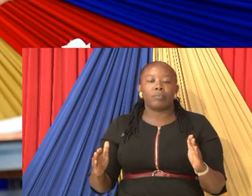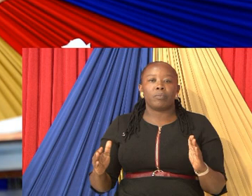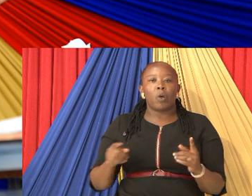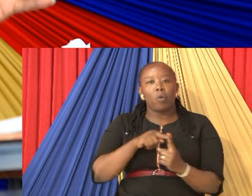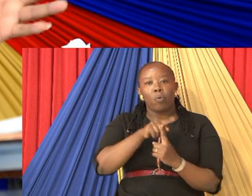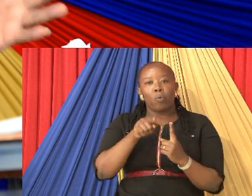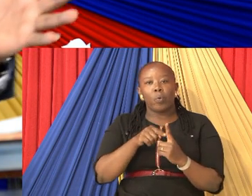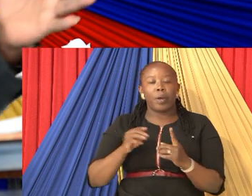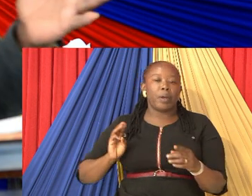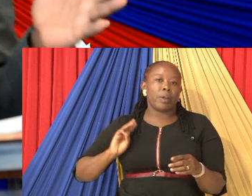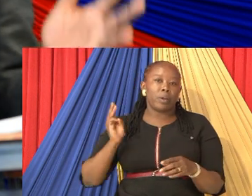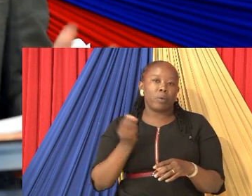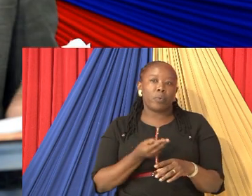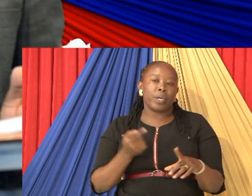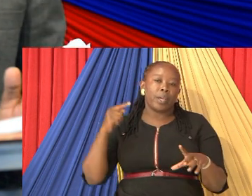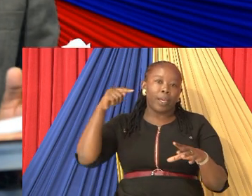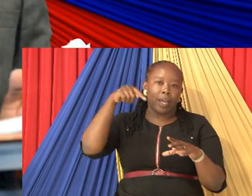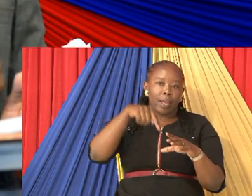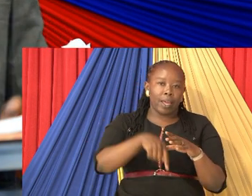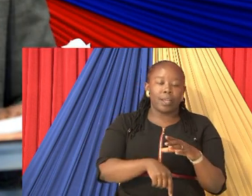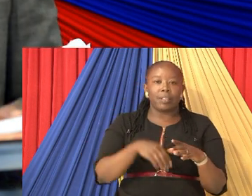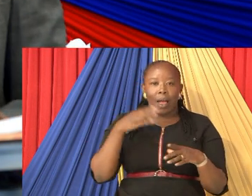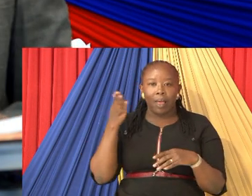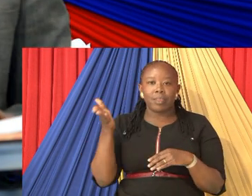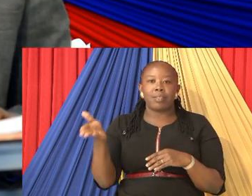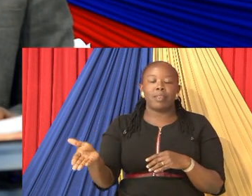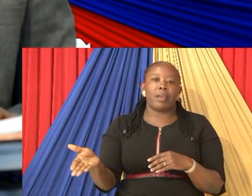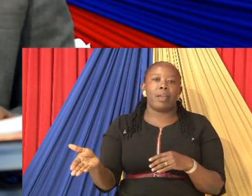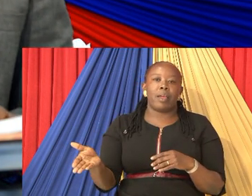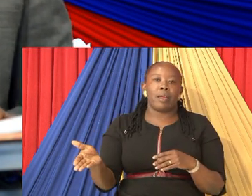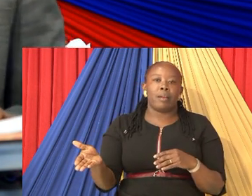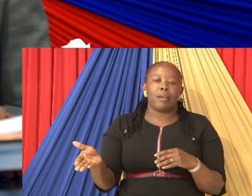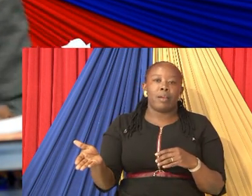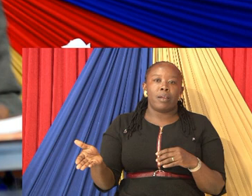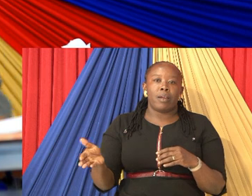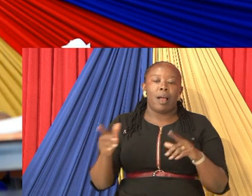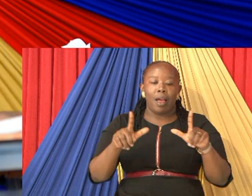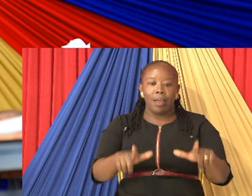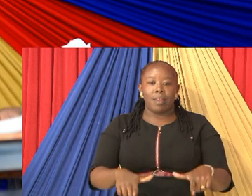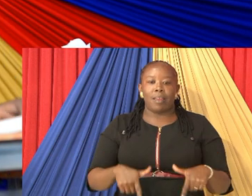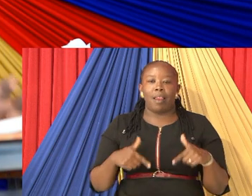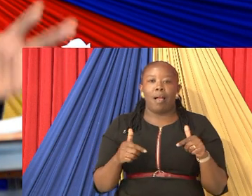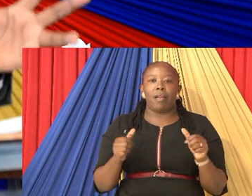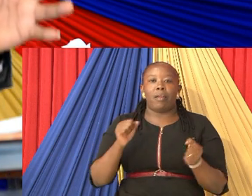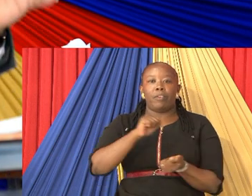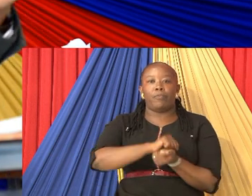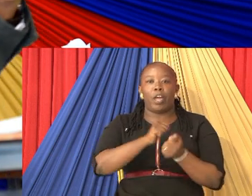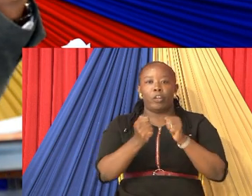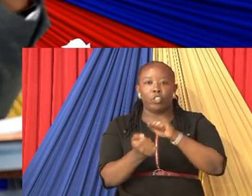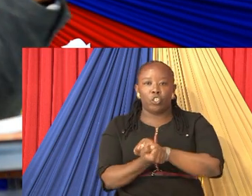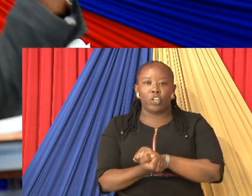Mungu, hali zetu hazitakuwa za kawaida. When we enter into the presence of God, mambo